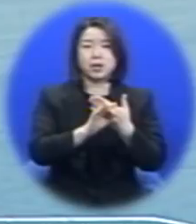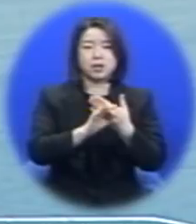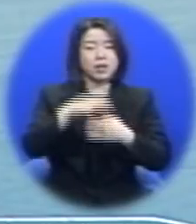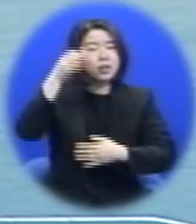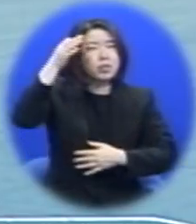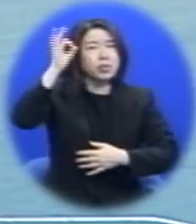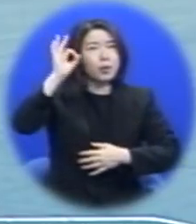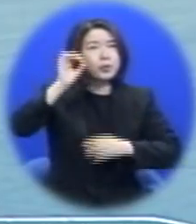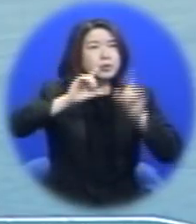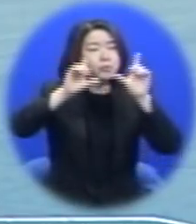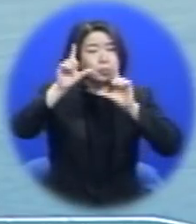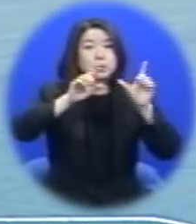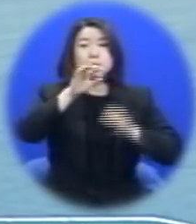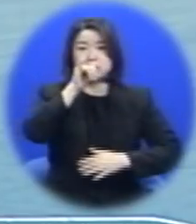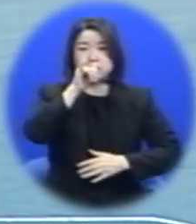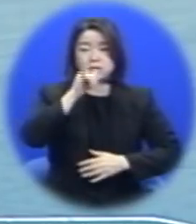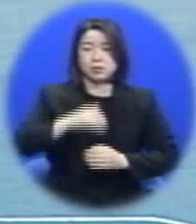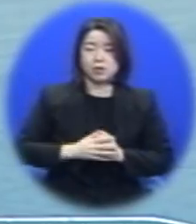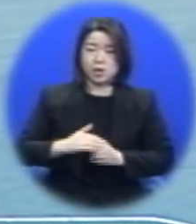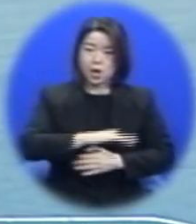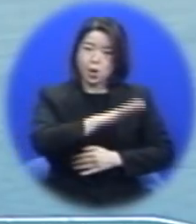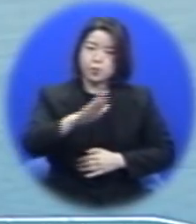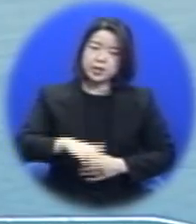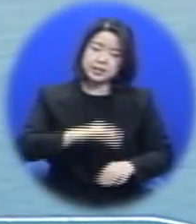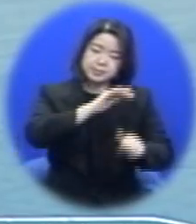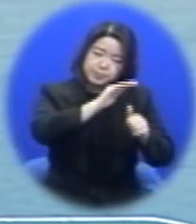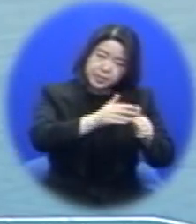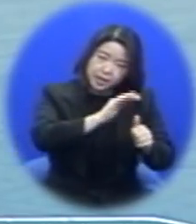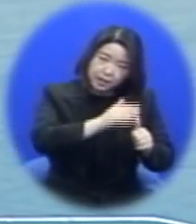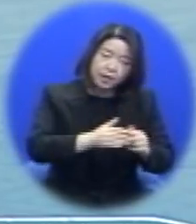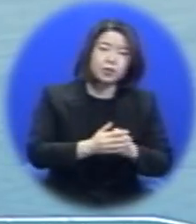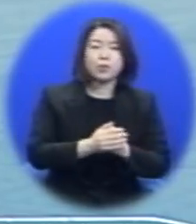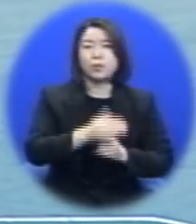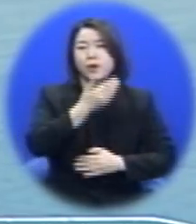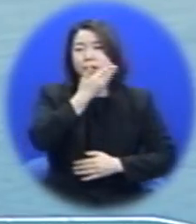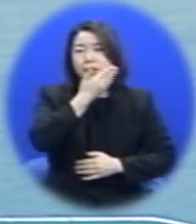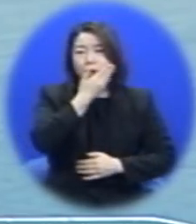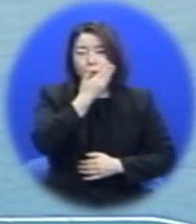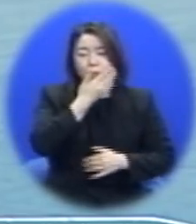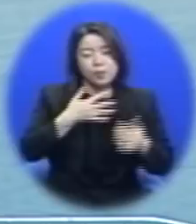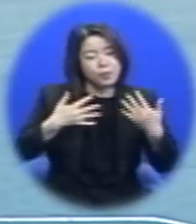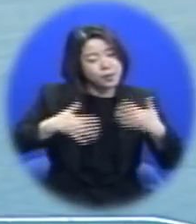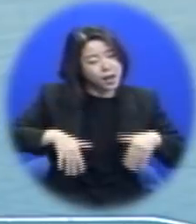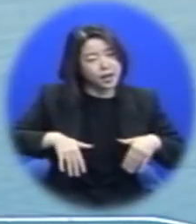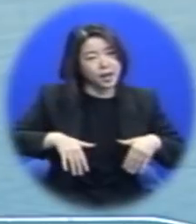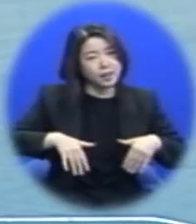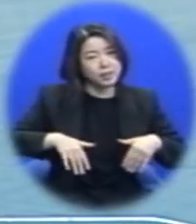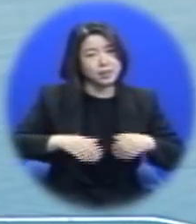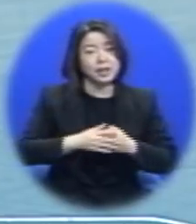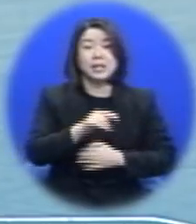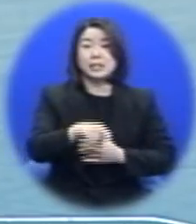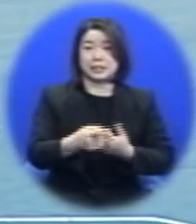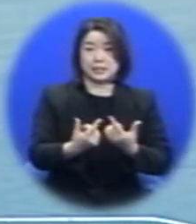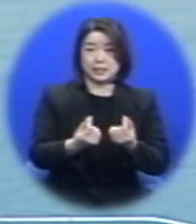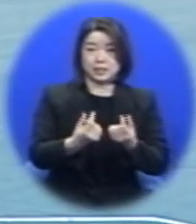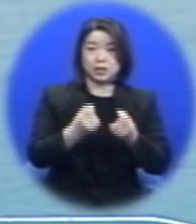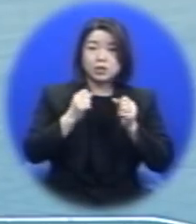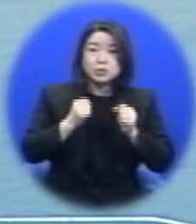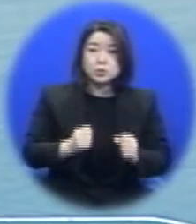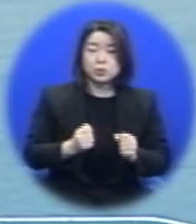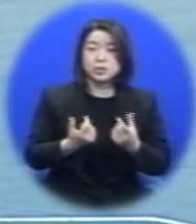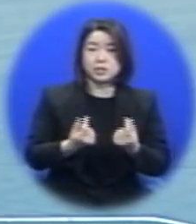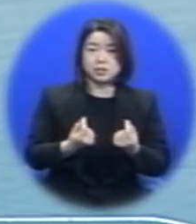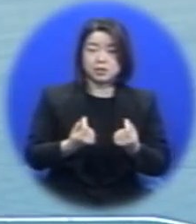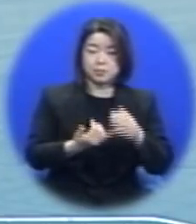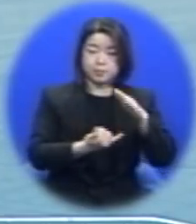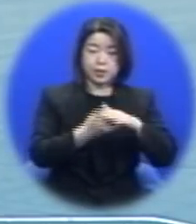있습니다. 그저 우리들은 그저 착하고 또 귀엽고 연약한 그런 존재처럼